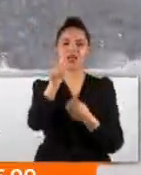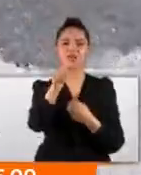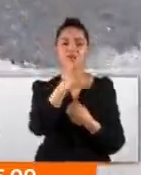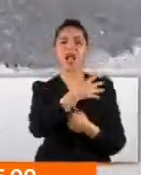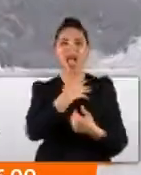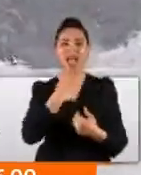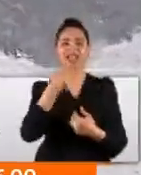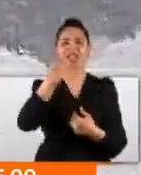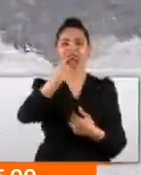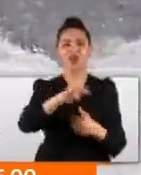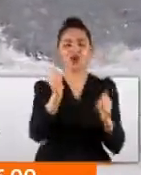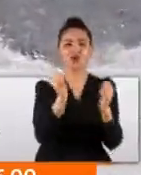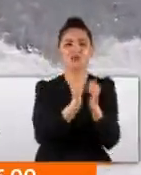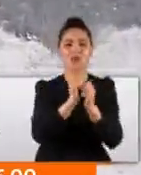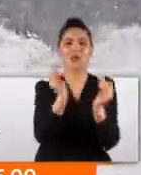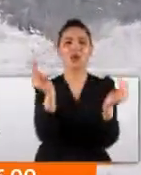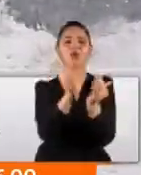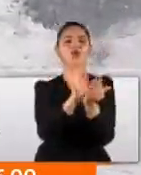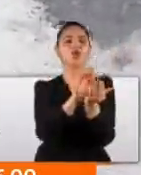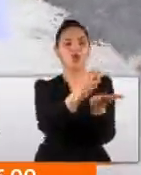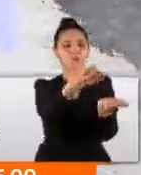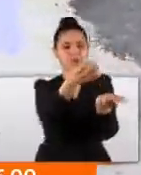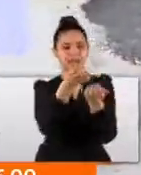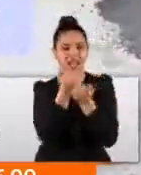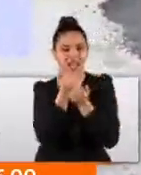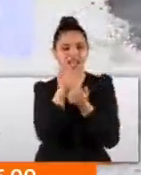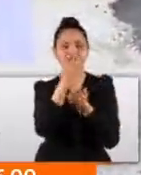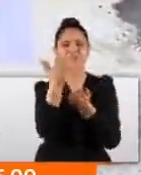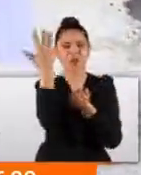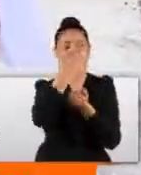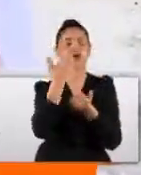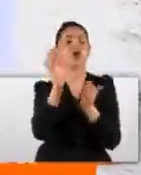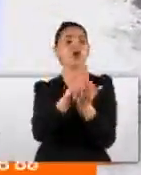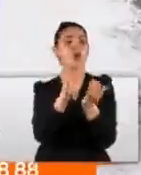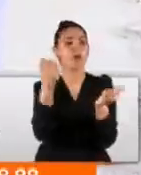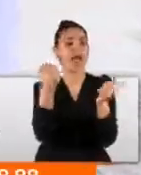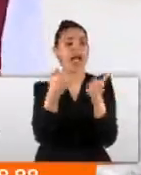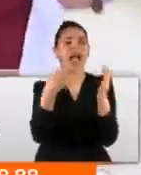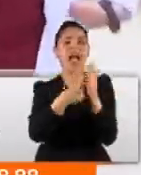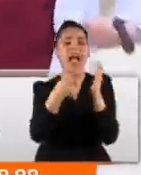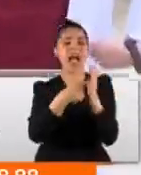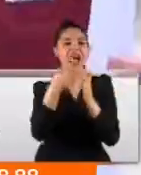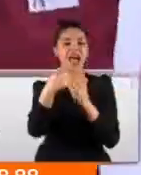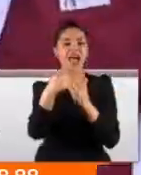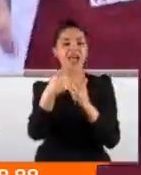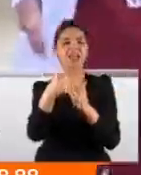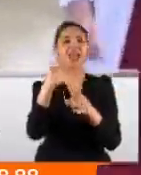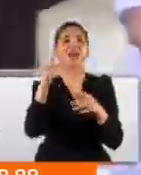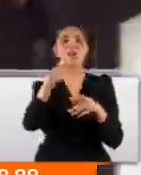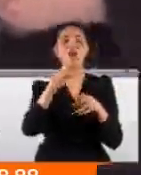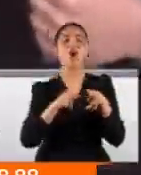bu barınaktan yavru bir köpek sahiplendiler. İşte bu kara köpeğin adını da rengine uygun koydular. İsmi